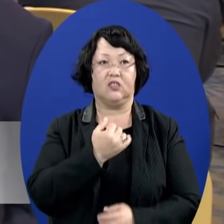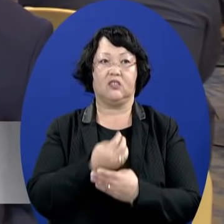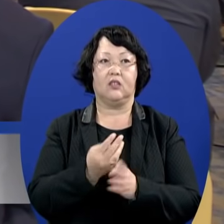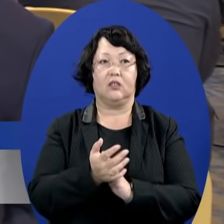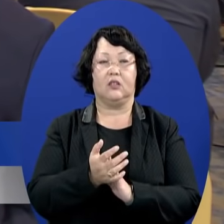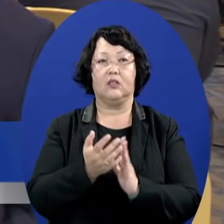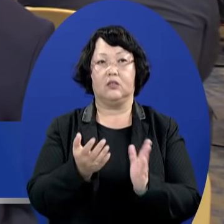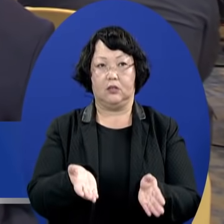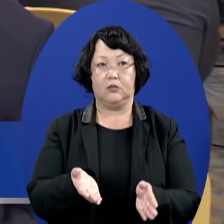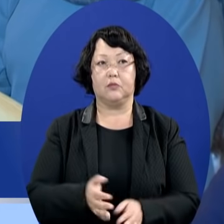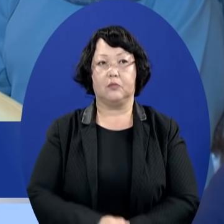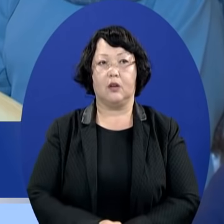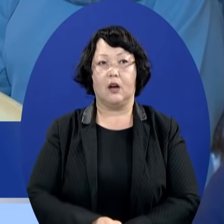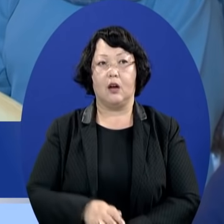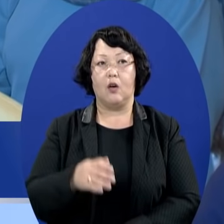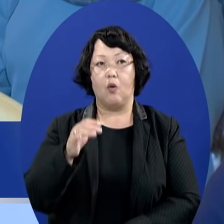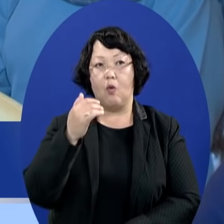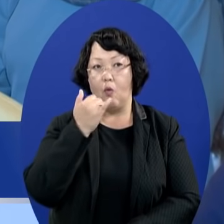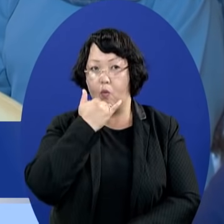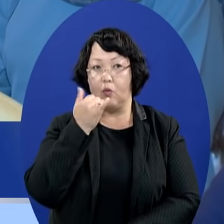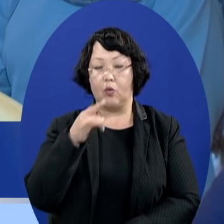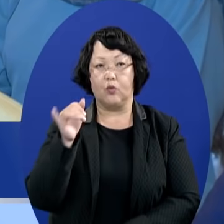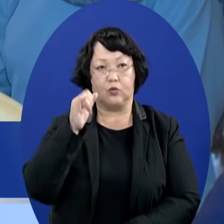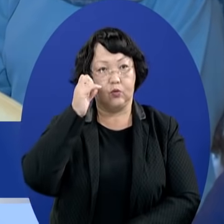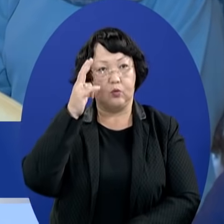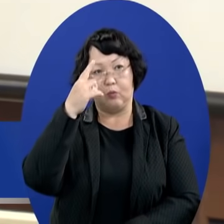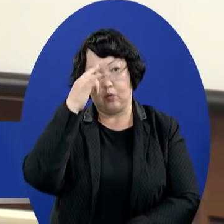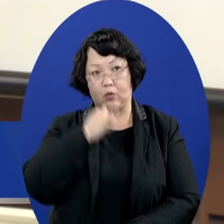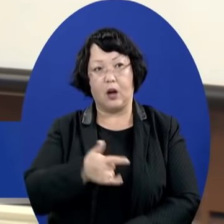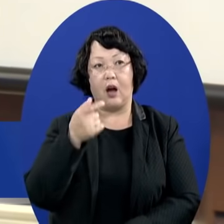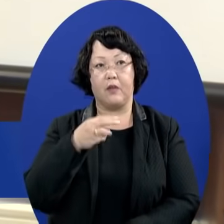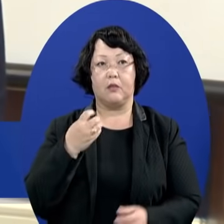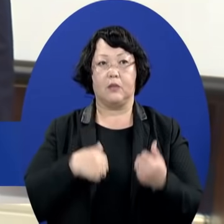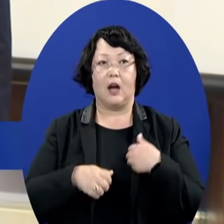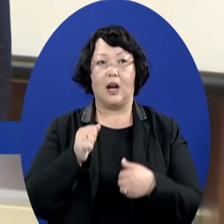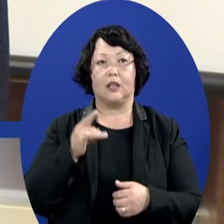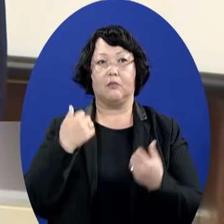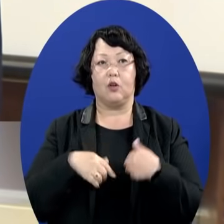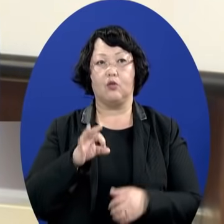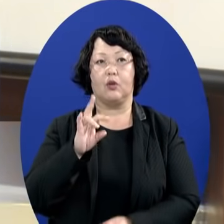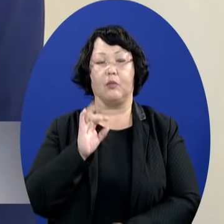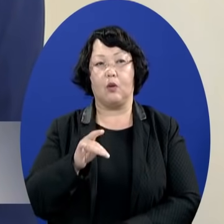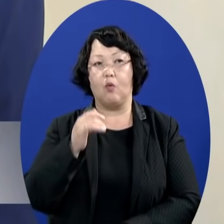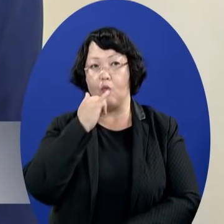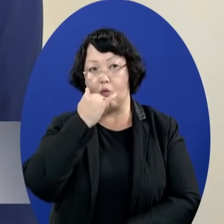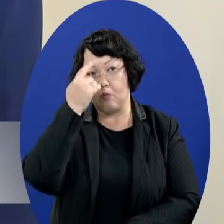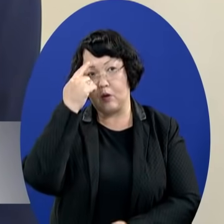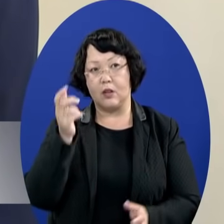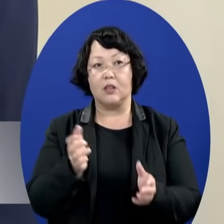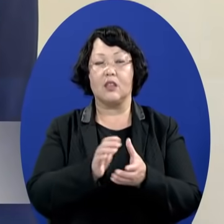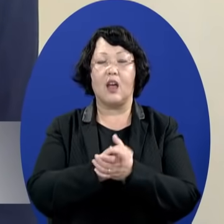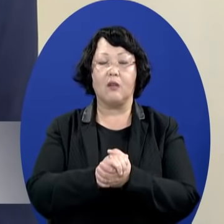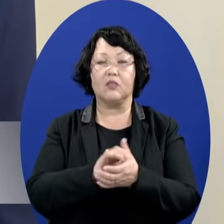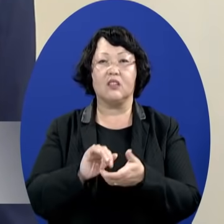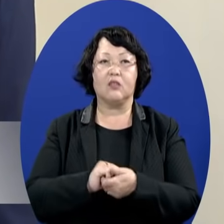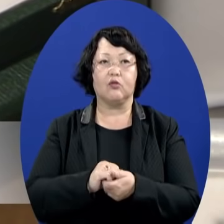Өнгөр улсын ерөнхийлөгч Адер Янушийн зарилгаар Монгол улсын Гавьяат багш, Ардын багш Өнөр Баян, Өнгөр Монголын найрамдлын нийгэмлэгийн